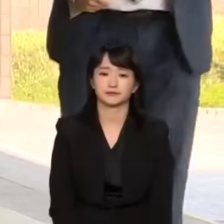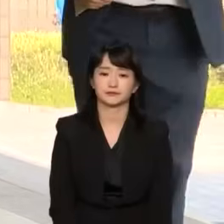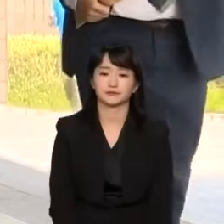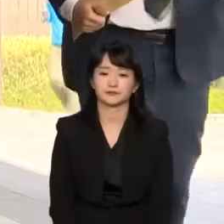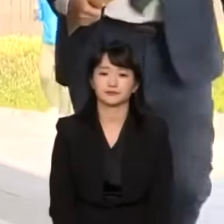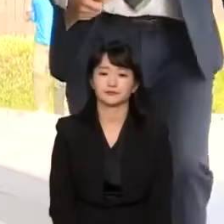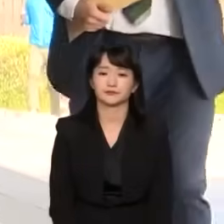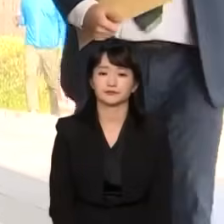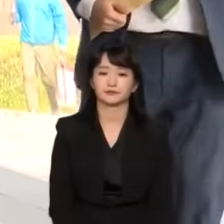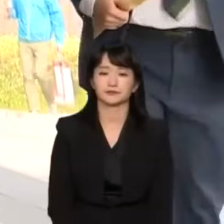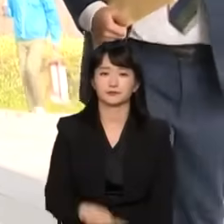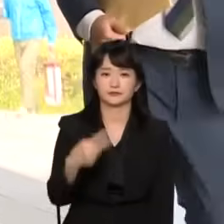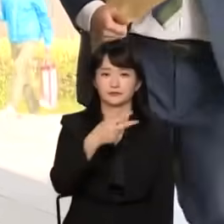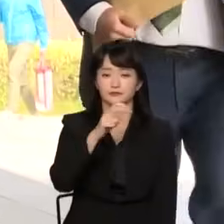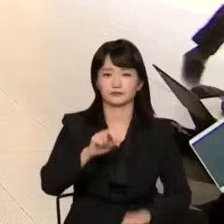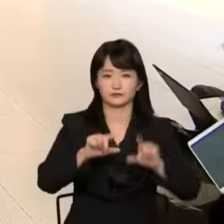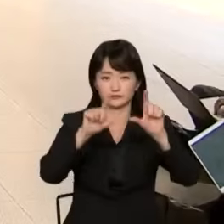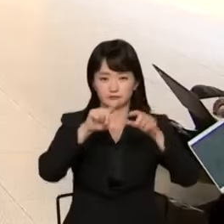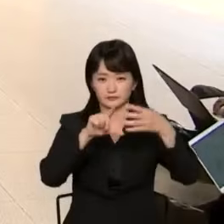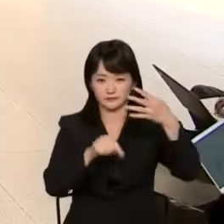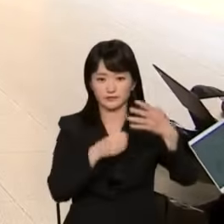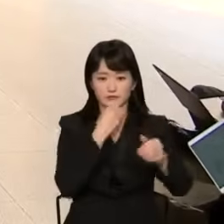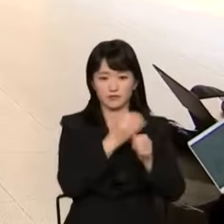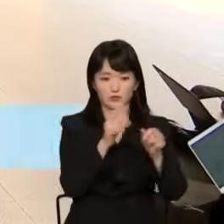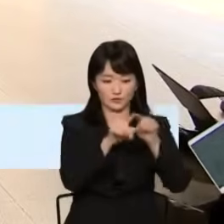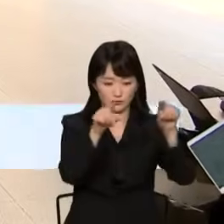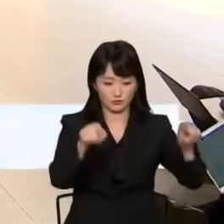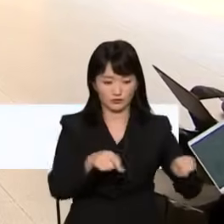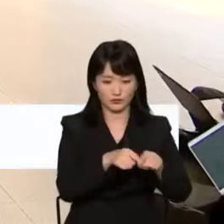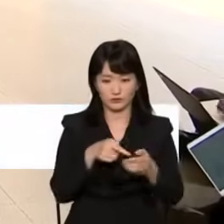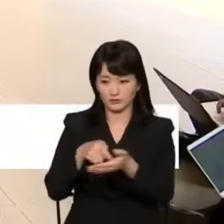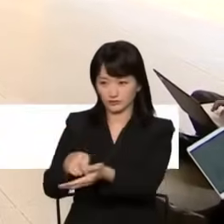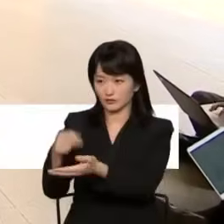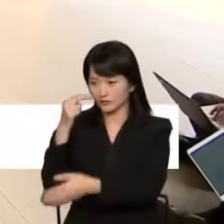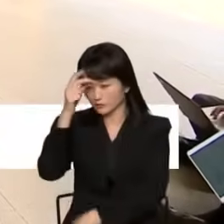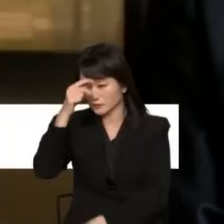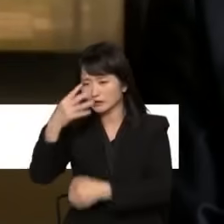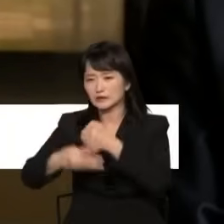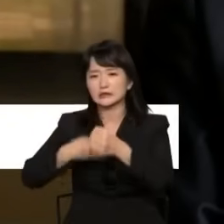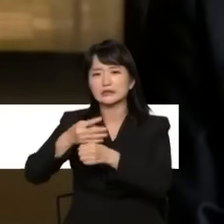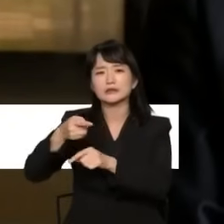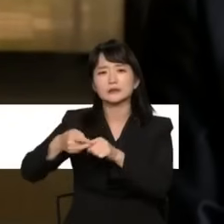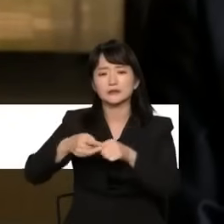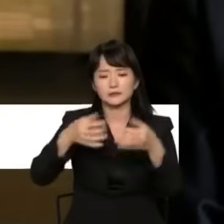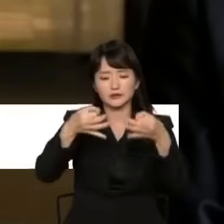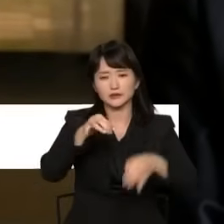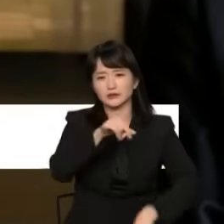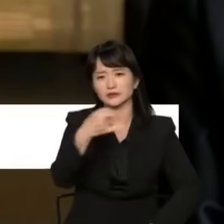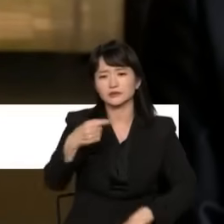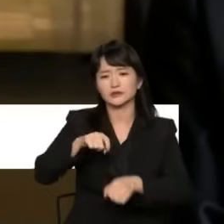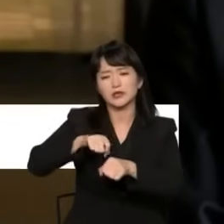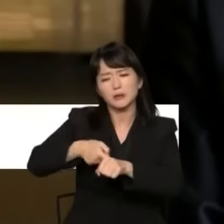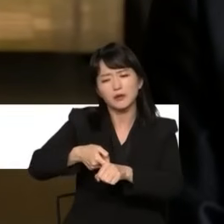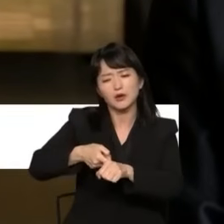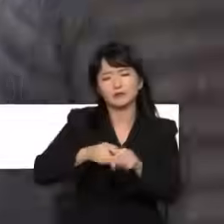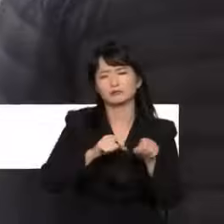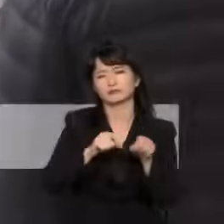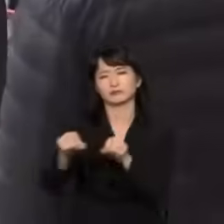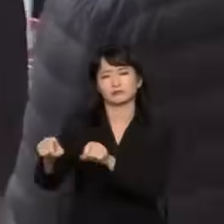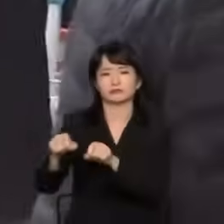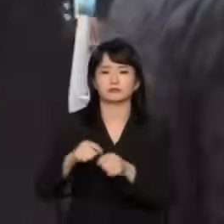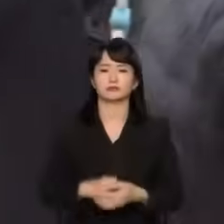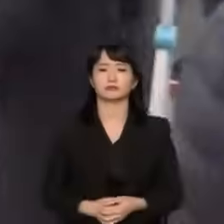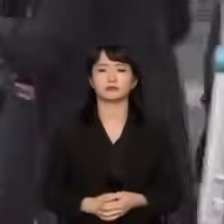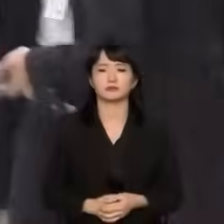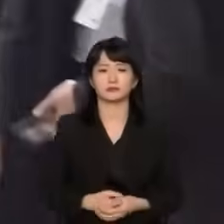기자입니다 2020년 4월 고발장을 접수받은 검찰은 4년 반 넘게 김건희 여사에 대한 처분을 밀어 왔습니다 그